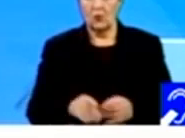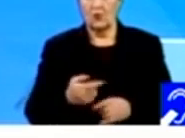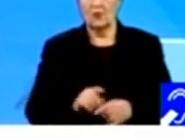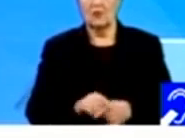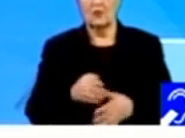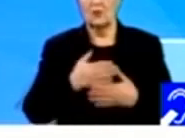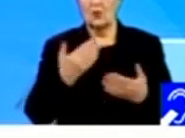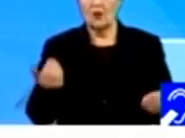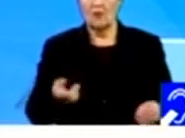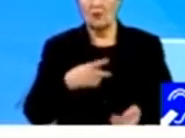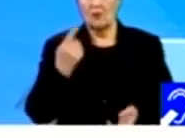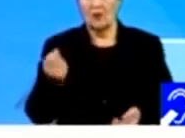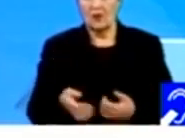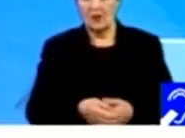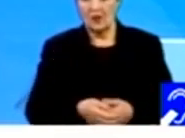pe polemici, pe politici,